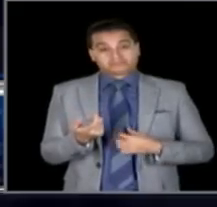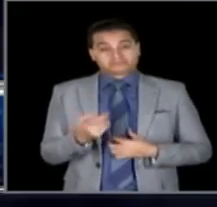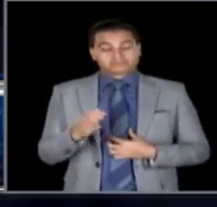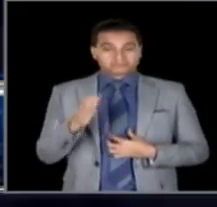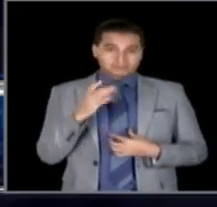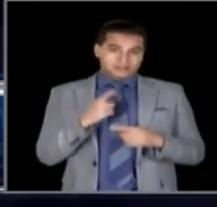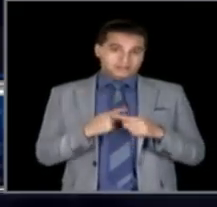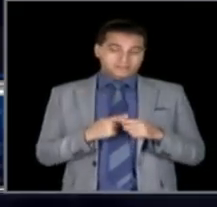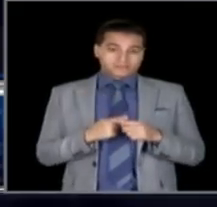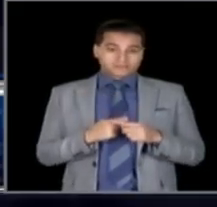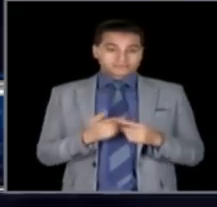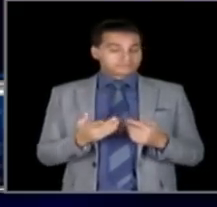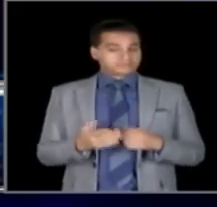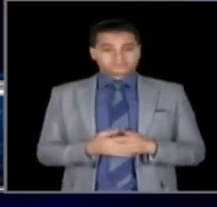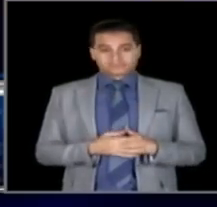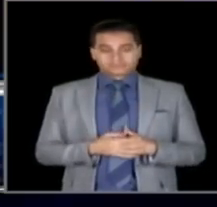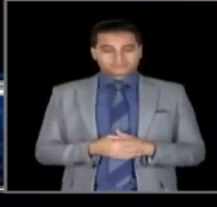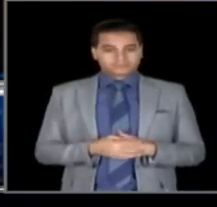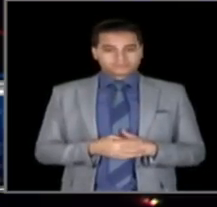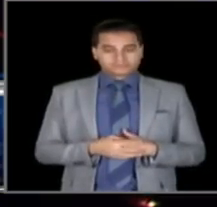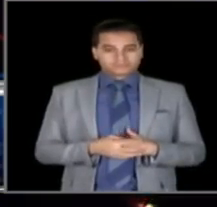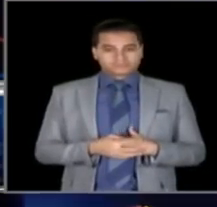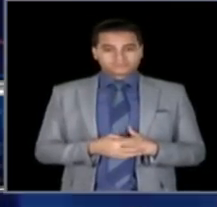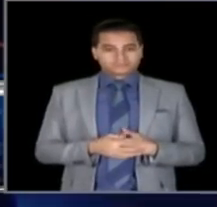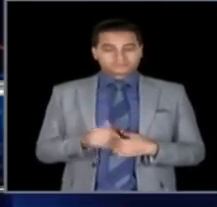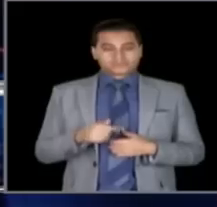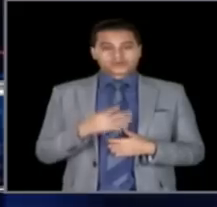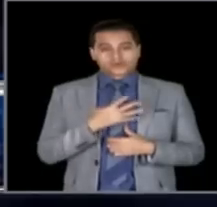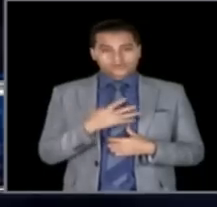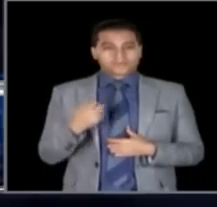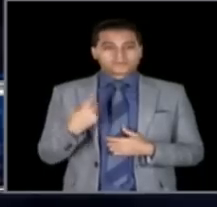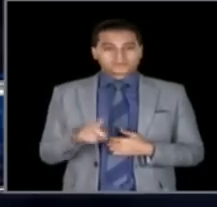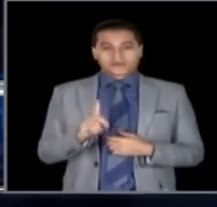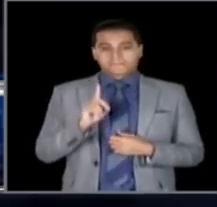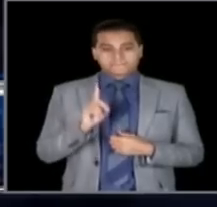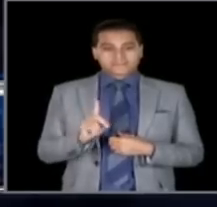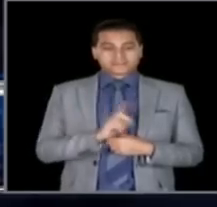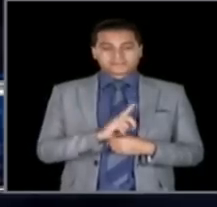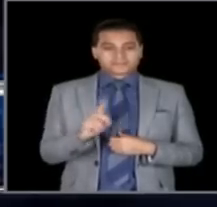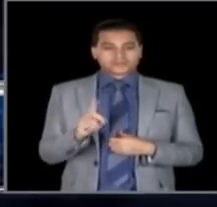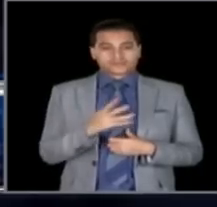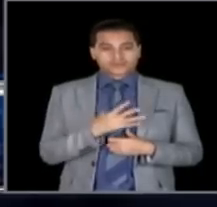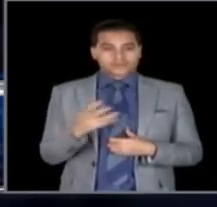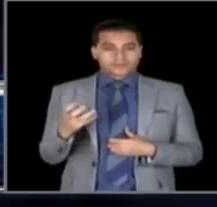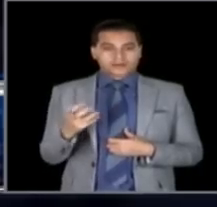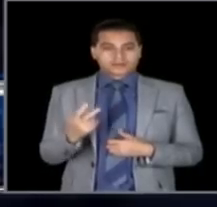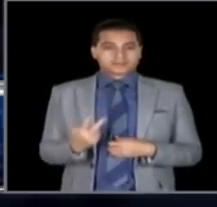445. 445 إجابة خاطئة. هي 400 فعلا، ولكن